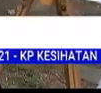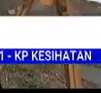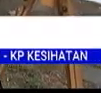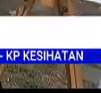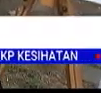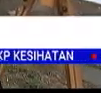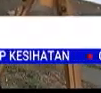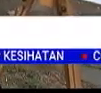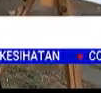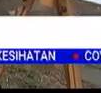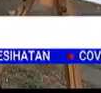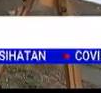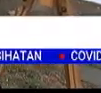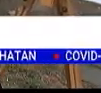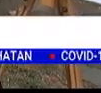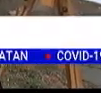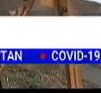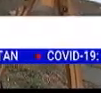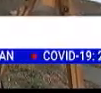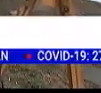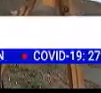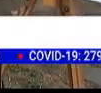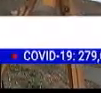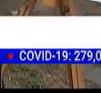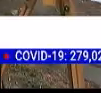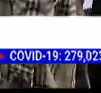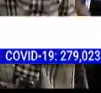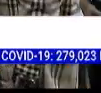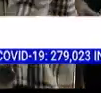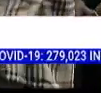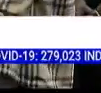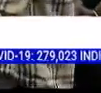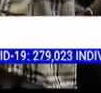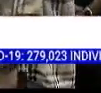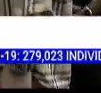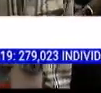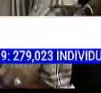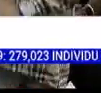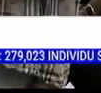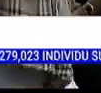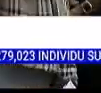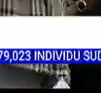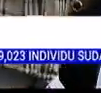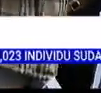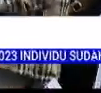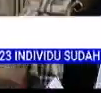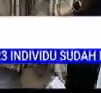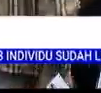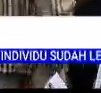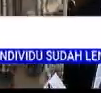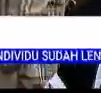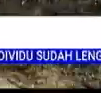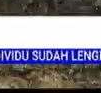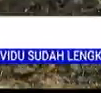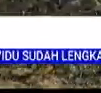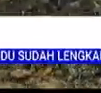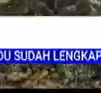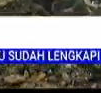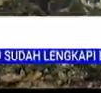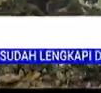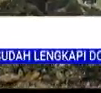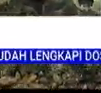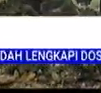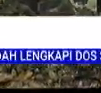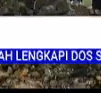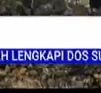dan Perbadanan Labuan 100,000 pokok. Pelancaran program disempurnakan Menteri Wilayah Persekutuan Tan Sri Anwar Musa